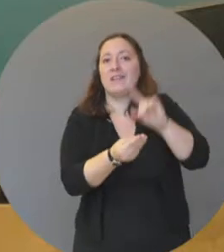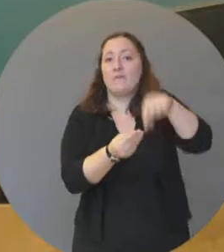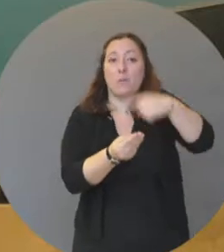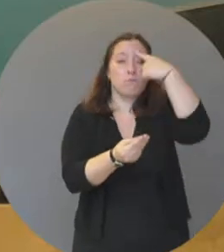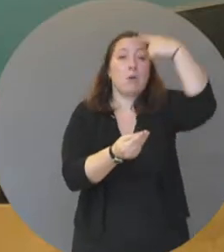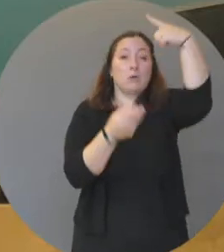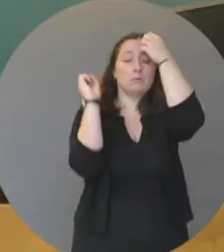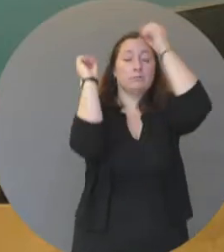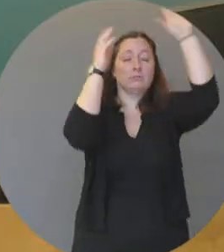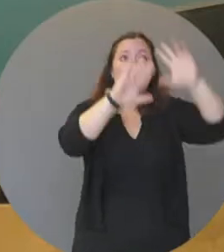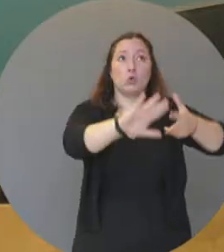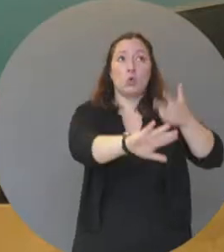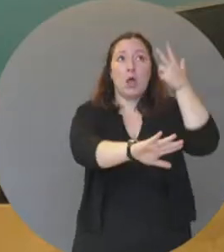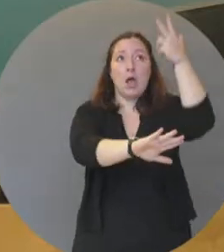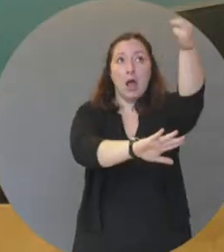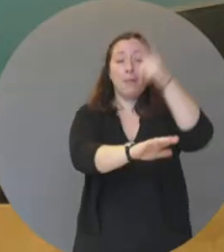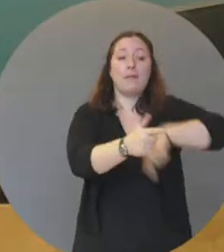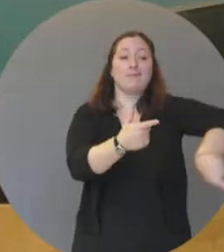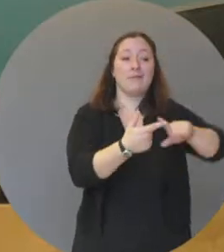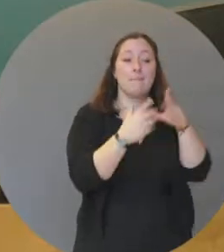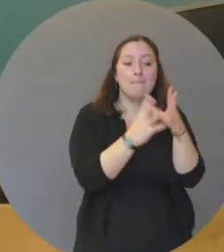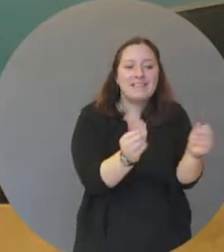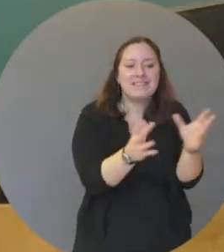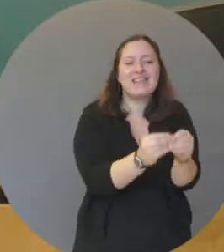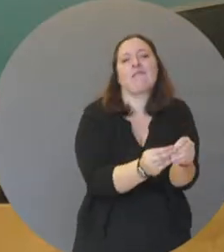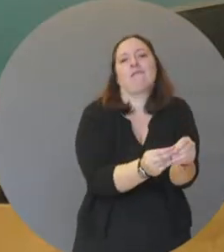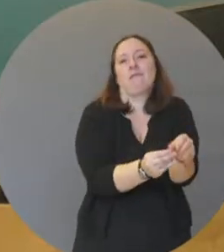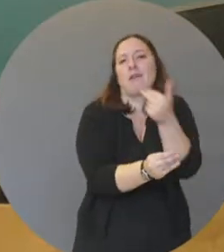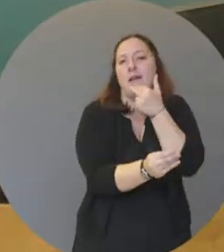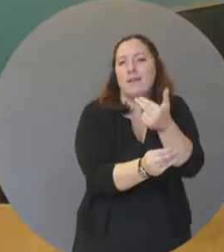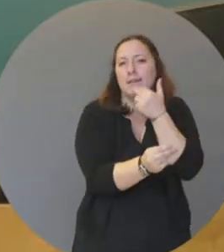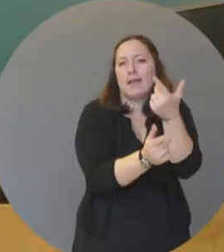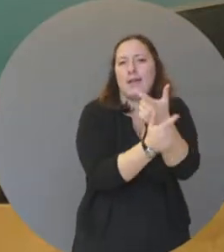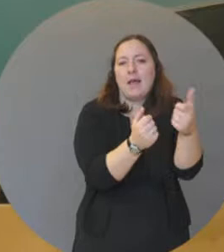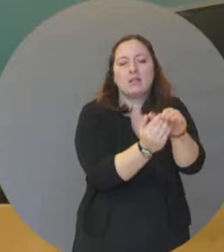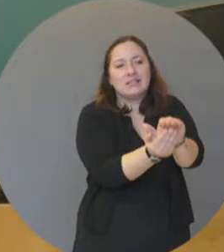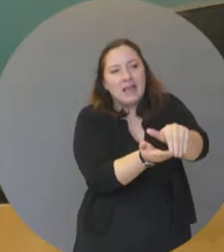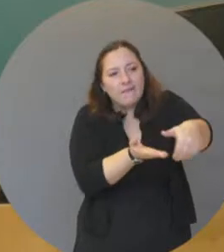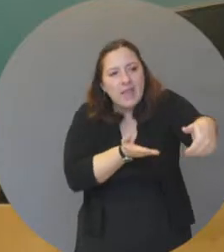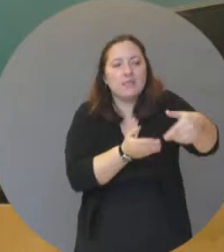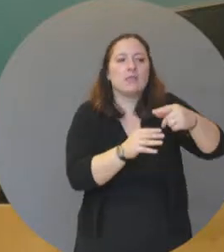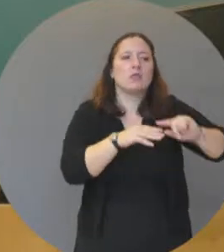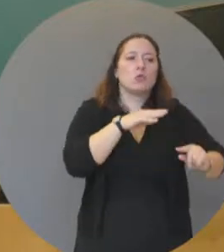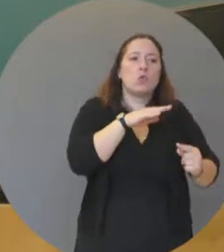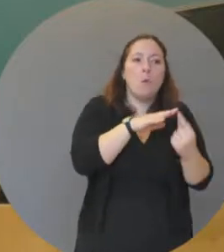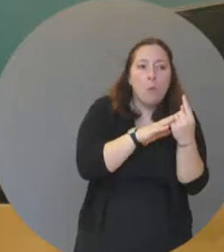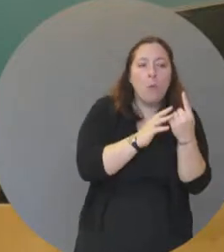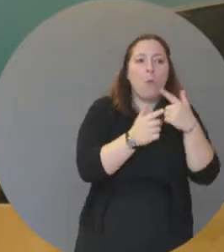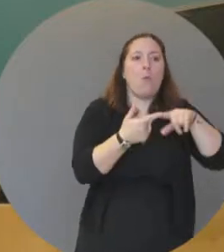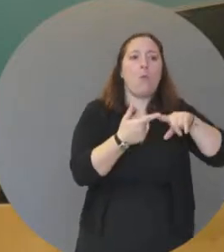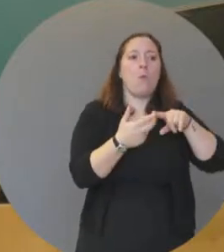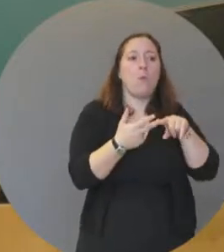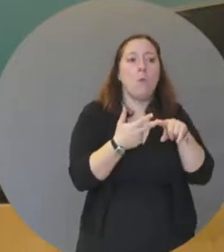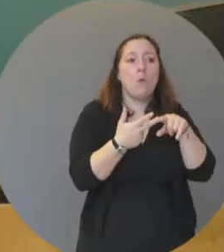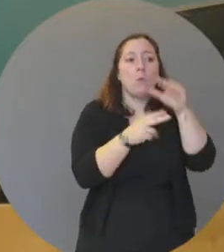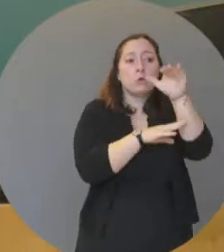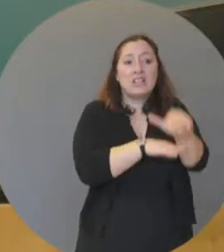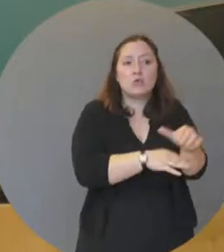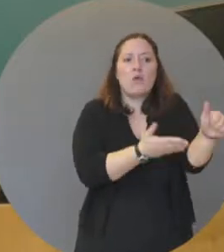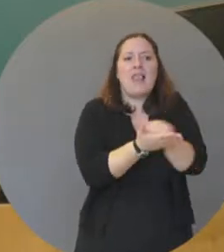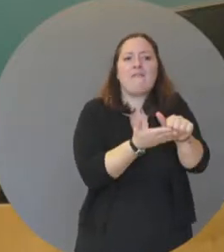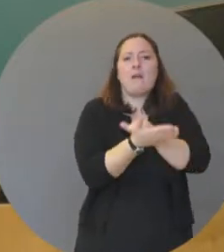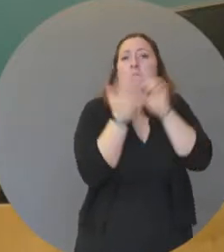et de meilleure qualité des matières mises à disposition servi à hygiéniques tampons soit majoritaire ou protection lavables